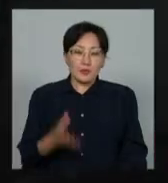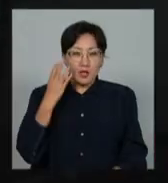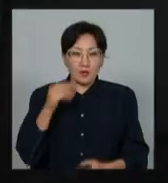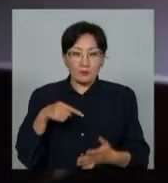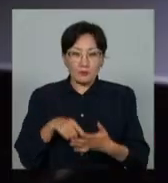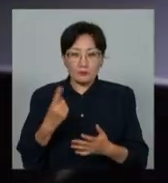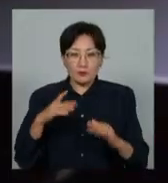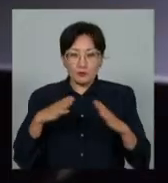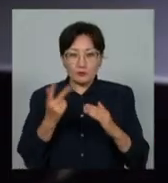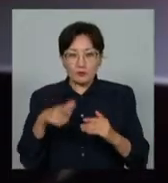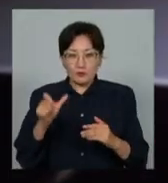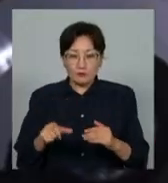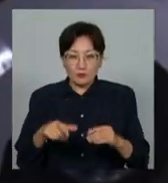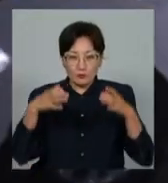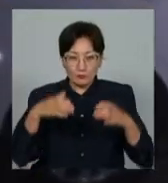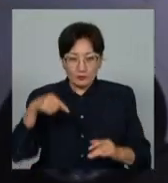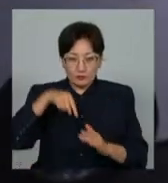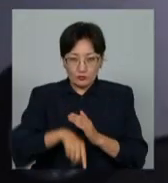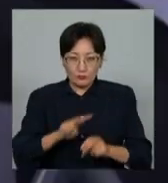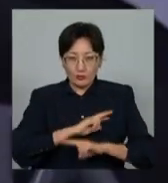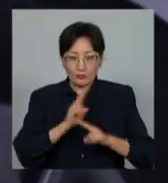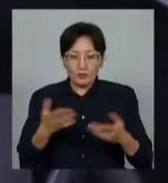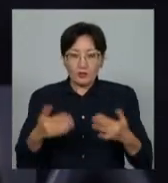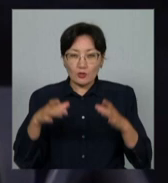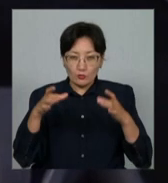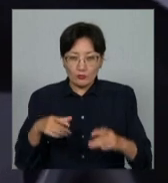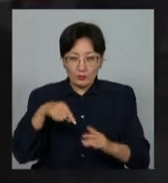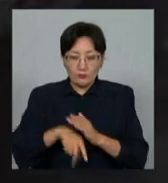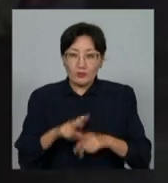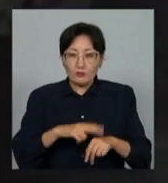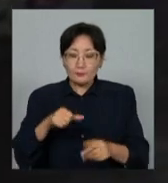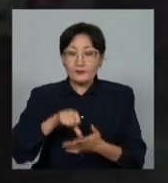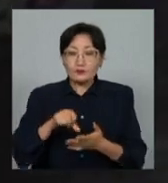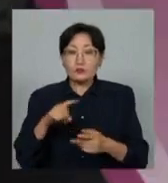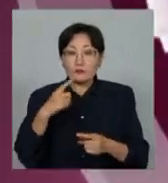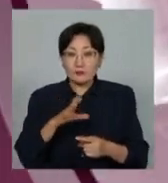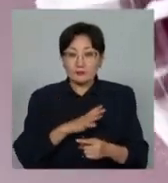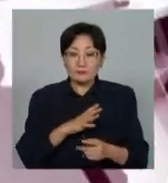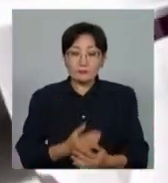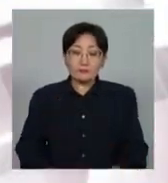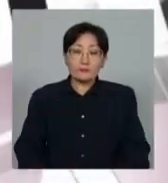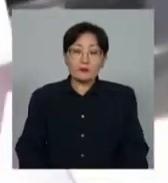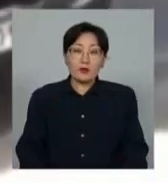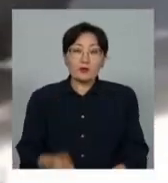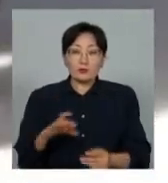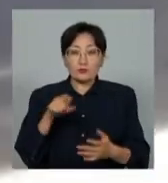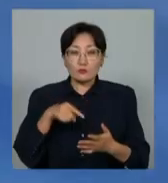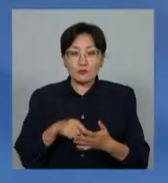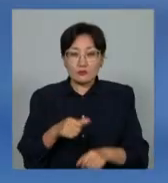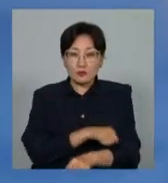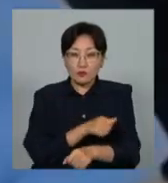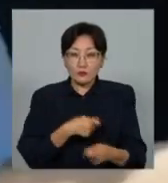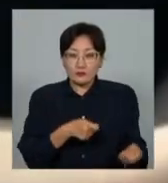Алматыда бір үйдің үш адамы шұңқырға түсіп мерт болды. Ол қандай шұңқыр? Полиция өкілдеріне дейді. Нұрсұлтанда